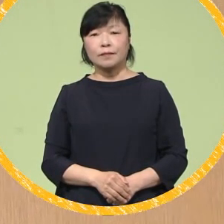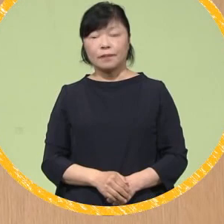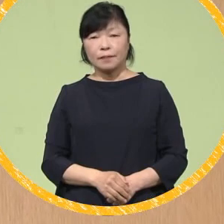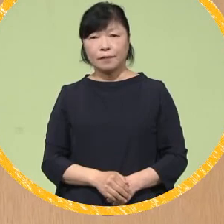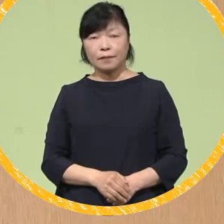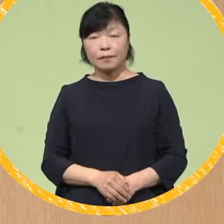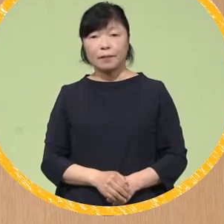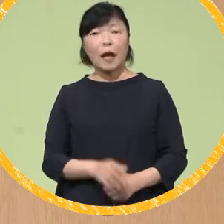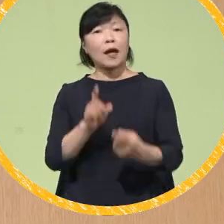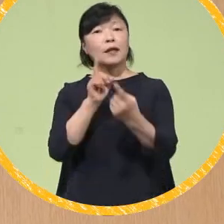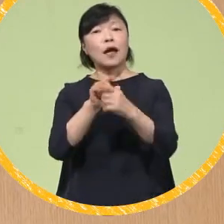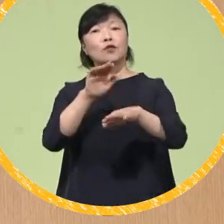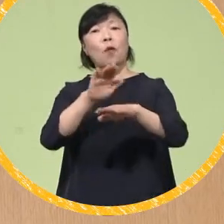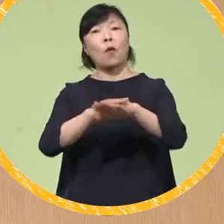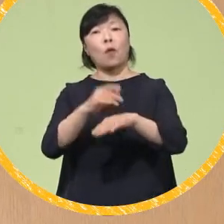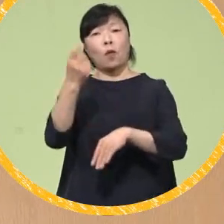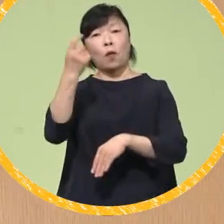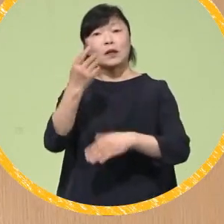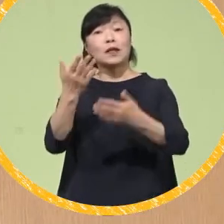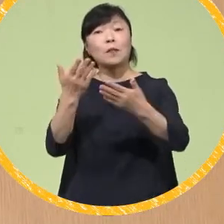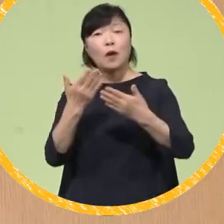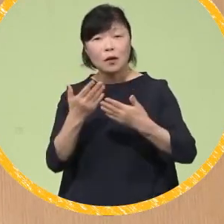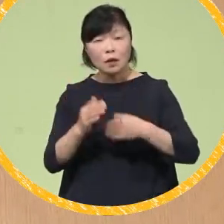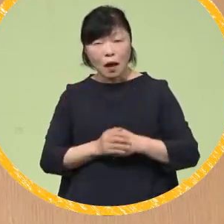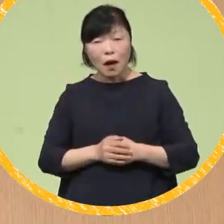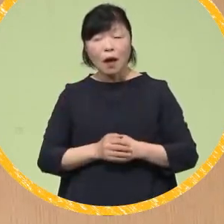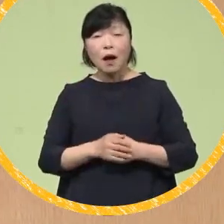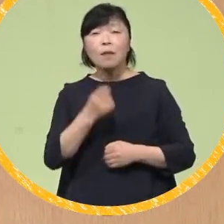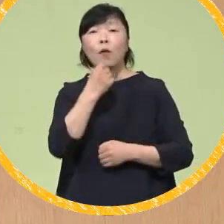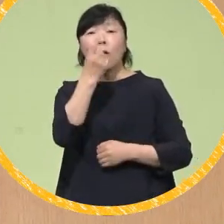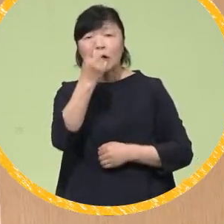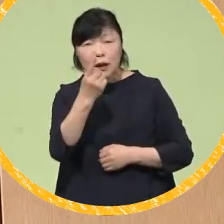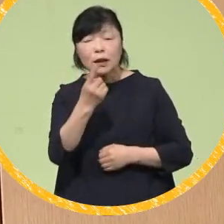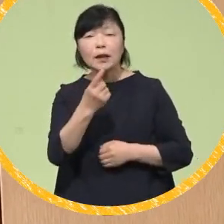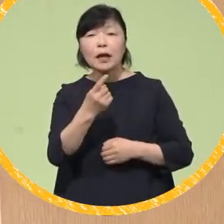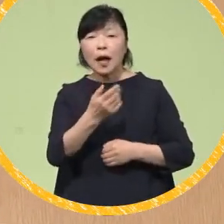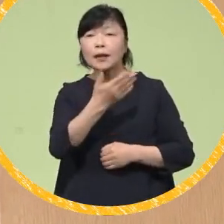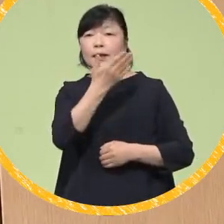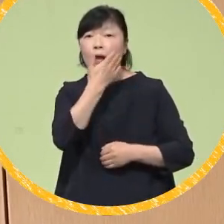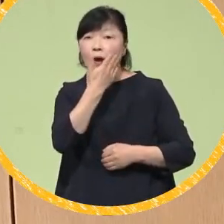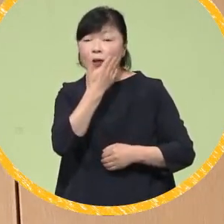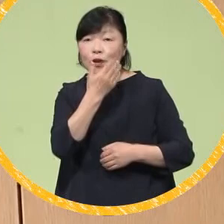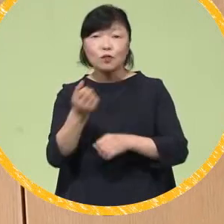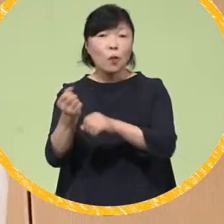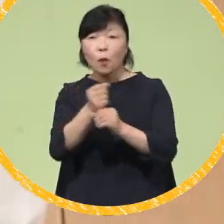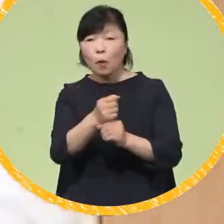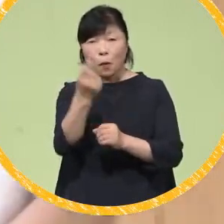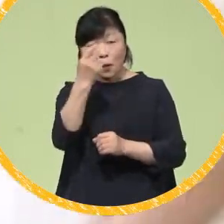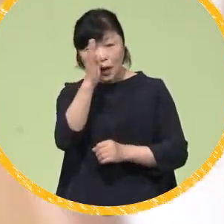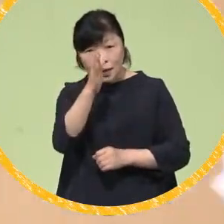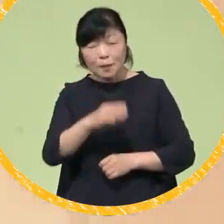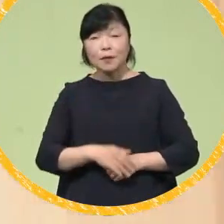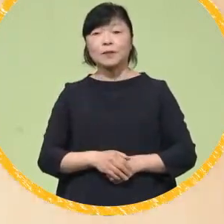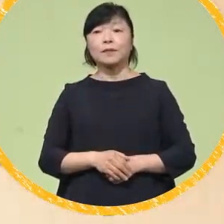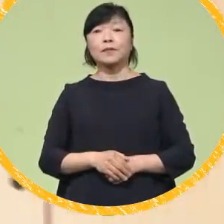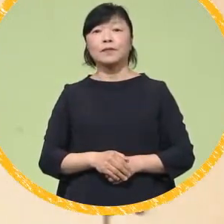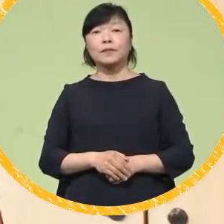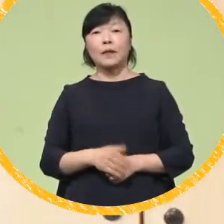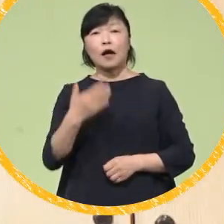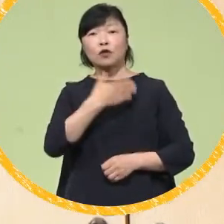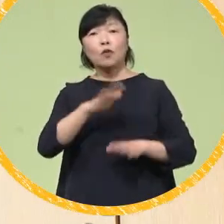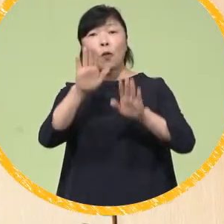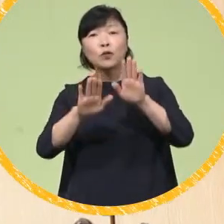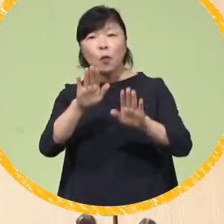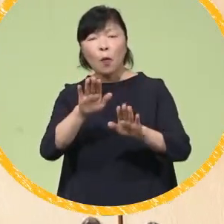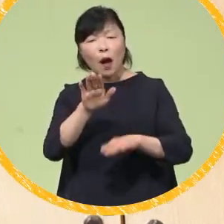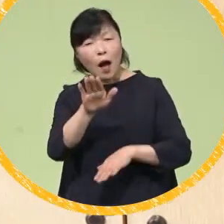はい、対処法をレクチャーしていただきましたが再度もう一度ポイントをおさらいしていただけますか。 はい、症状が出